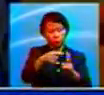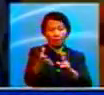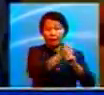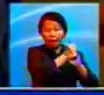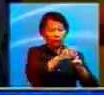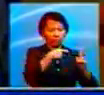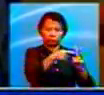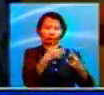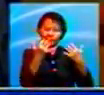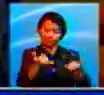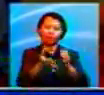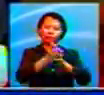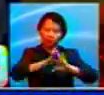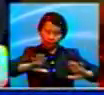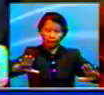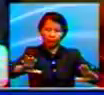safe.